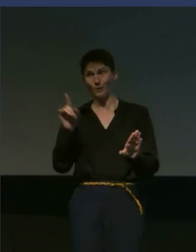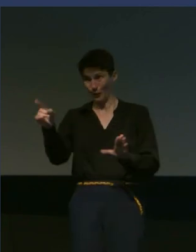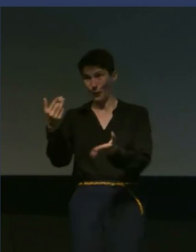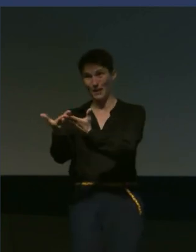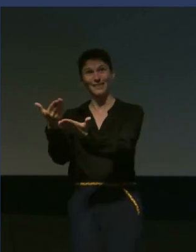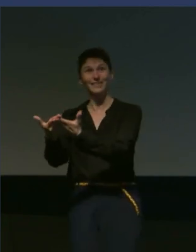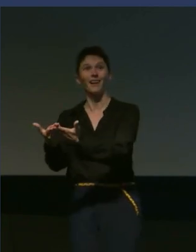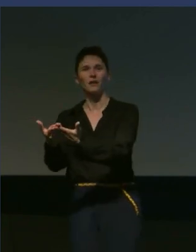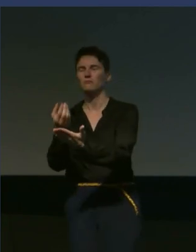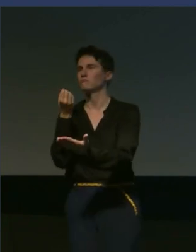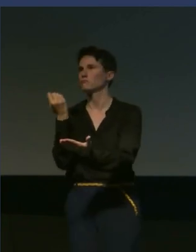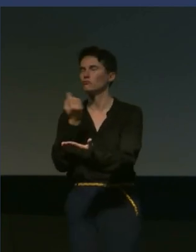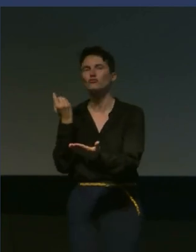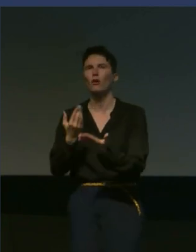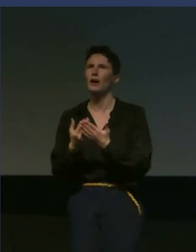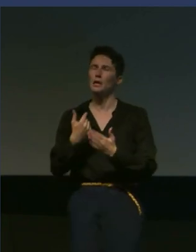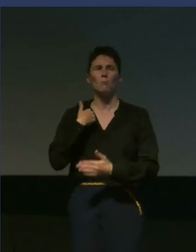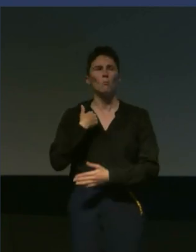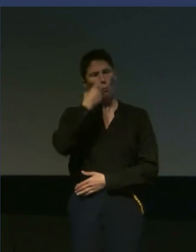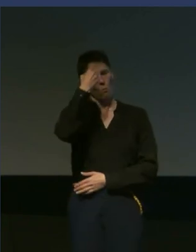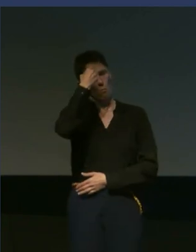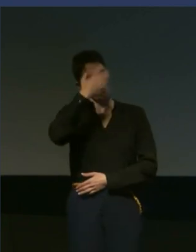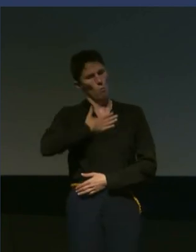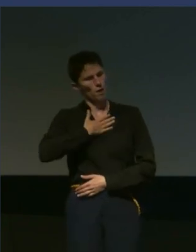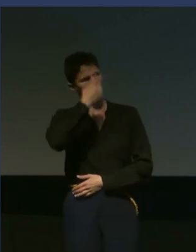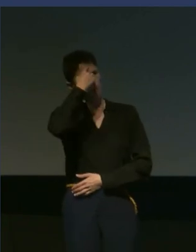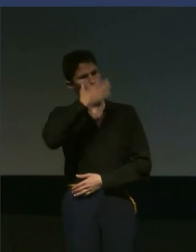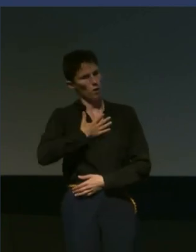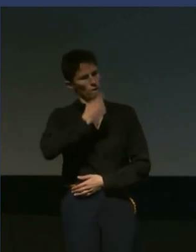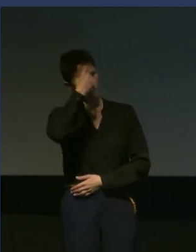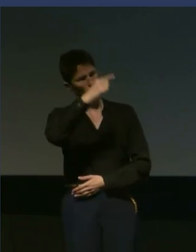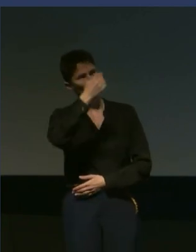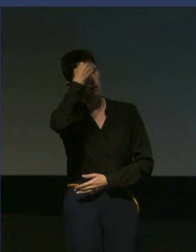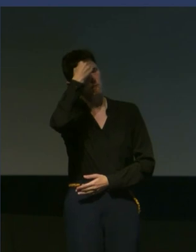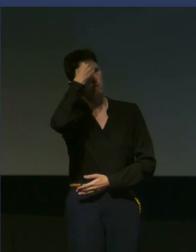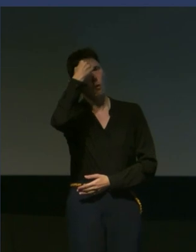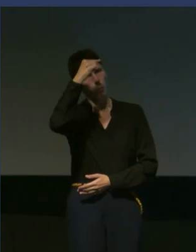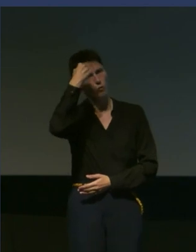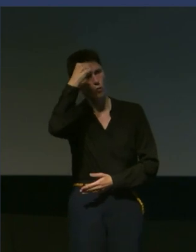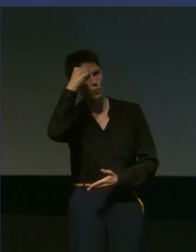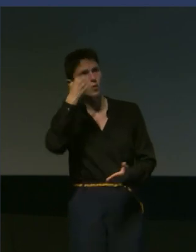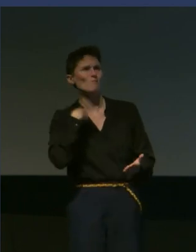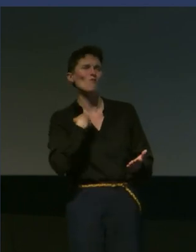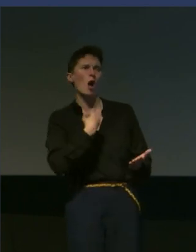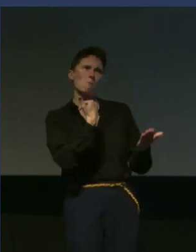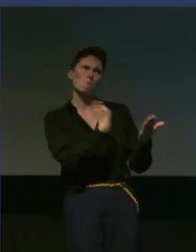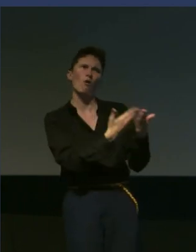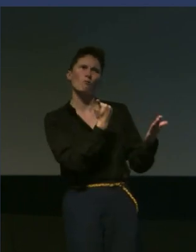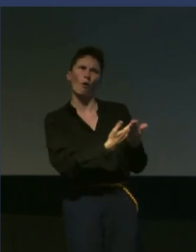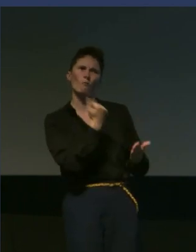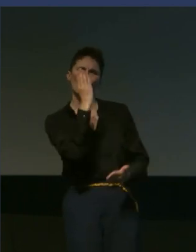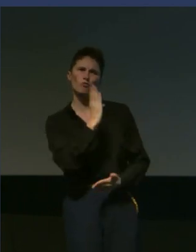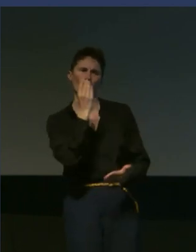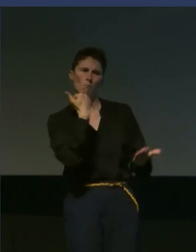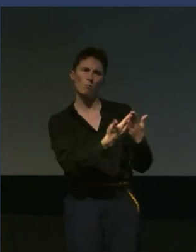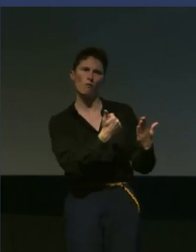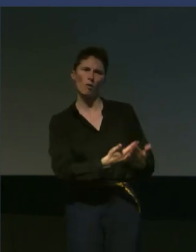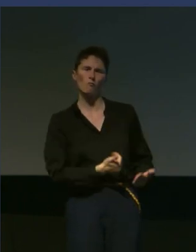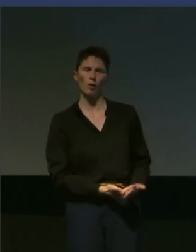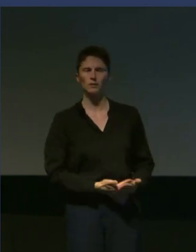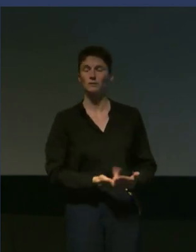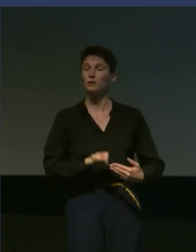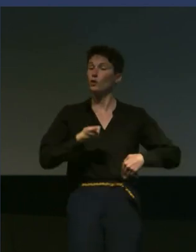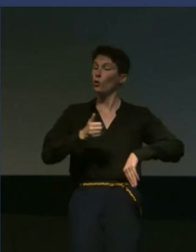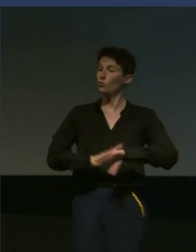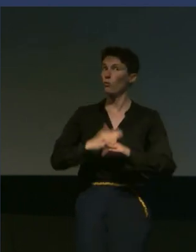C'était beaucoup, oui, moi, je pense que, non, mais en fait, moi, il faut des preuves, moi. Et en fait, aujourd'hui, c'est